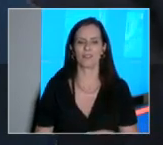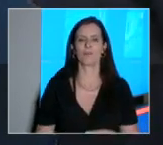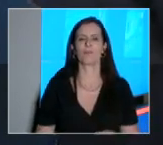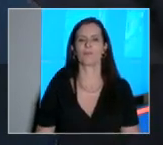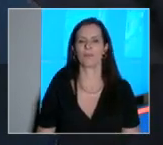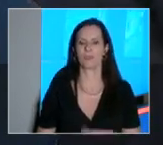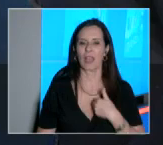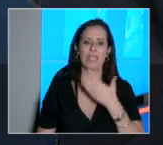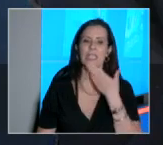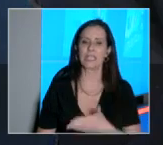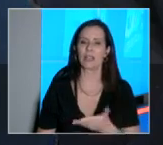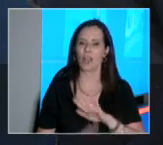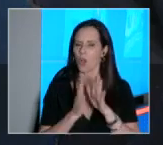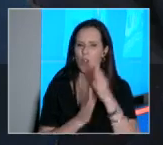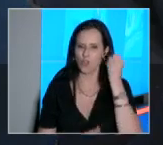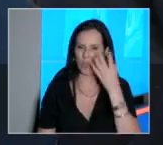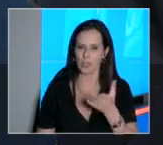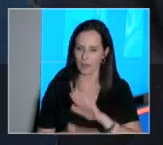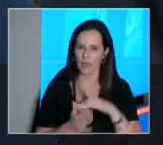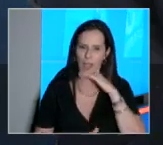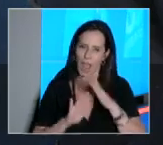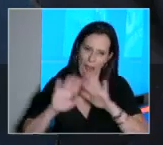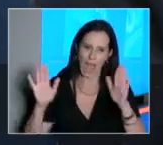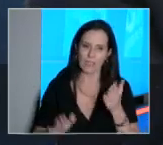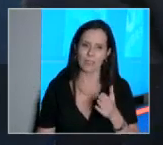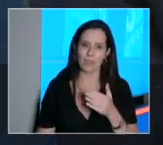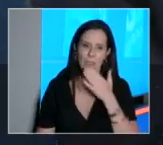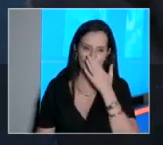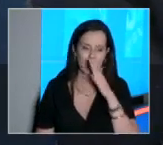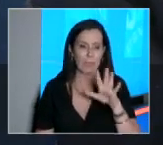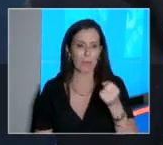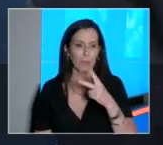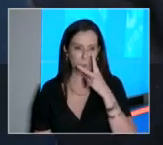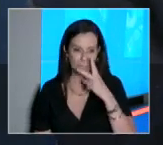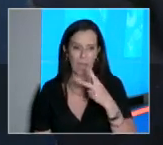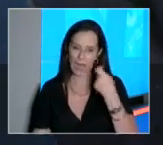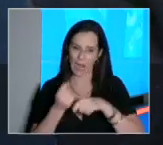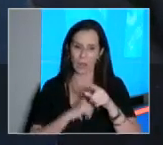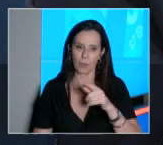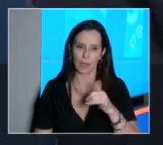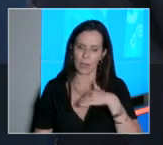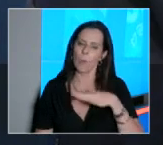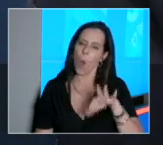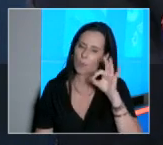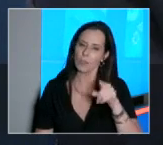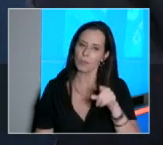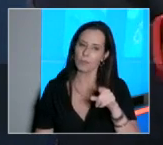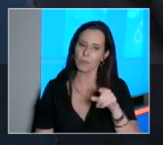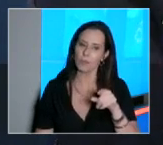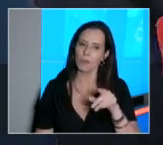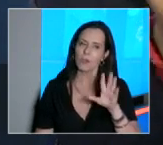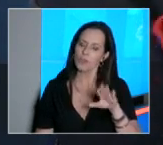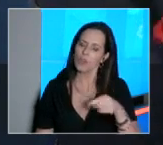אני ישראלי, כל השטויות האלה זה כבר די, חלס. מה שחשוב... אם אנחנו מסתכלים על כלכלה, אז אנחנו כן מוצאים דווקא שייכות